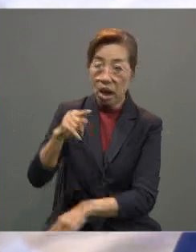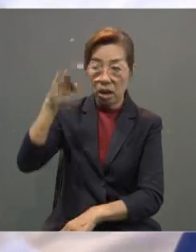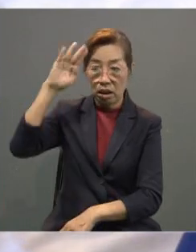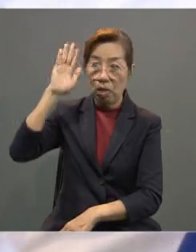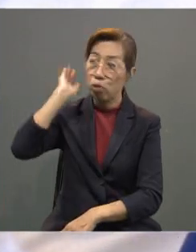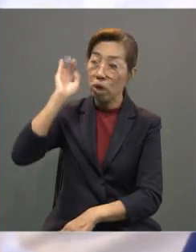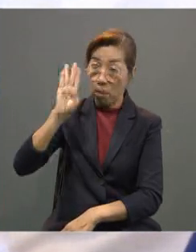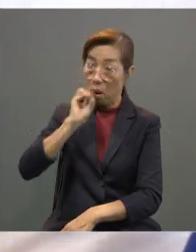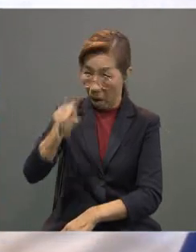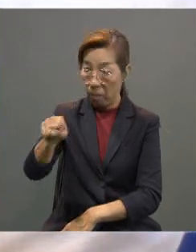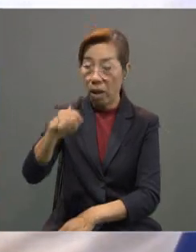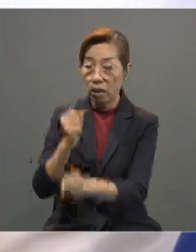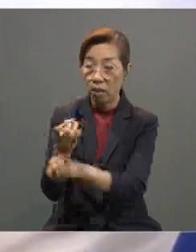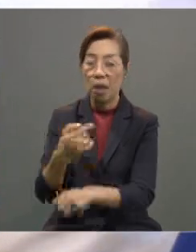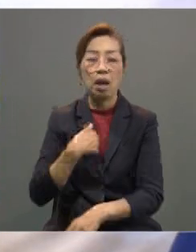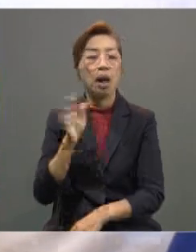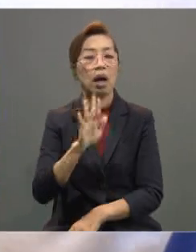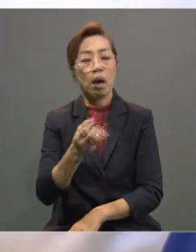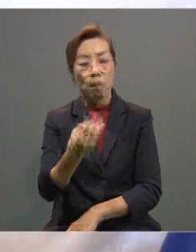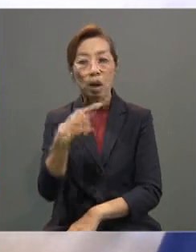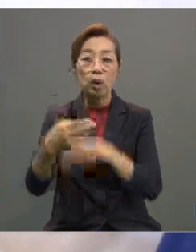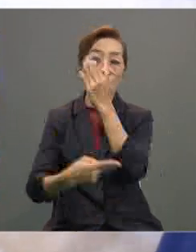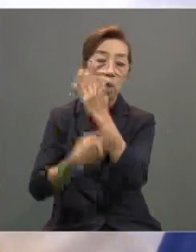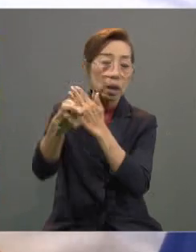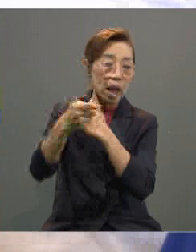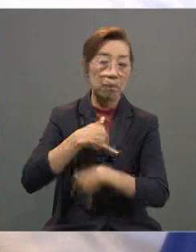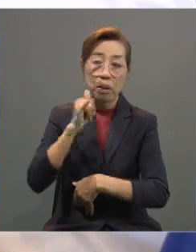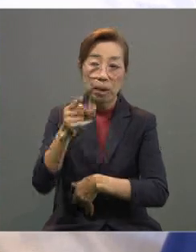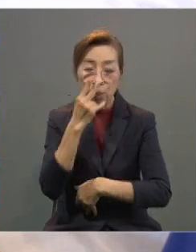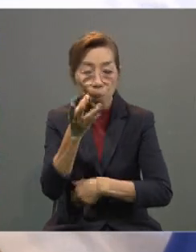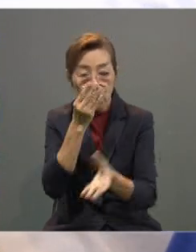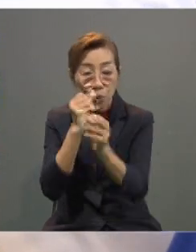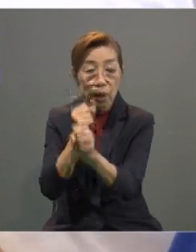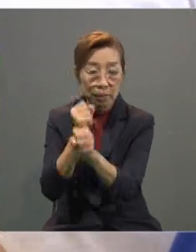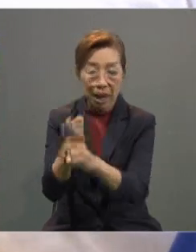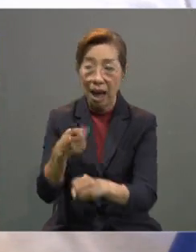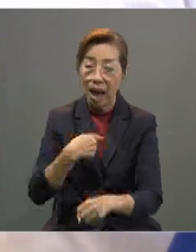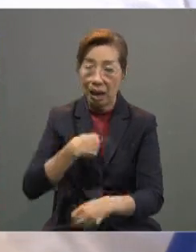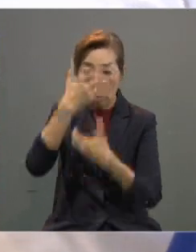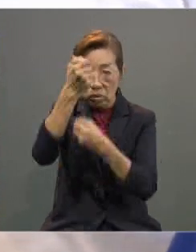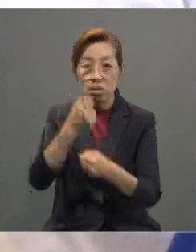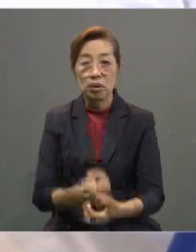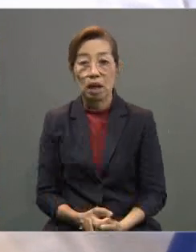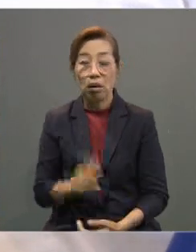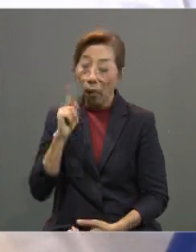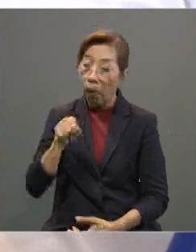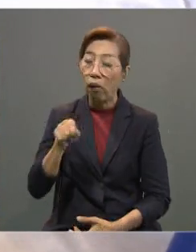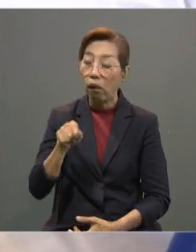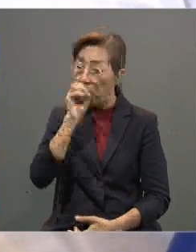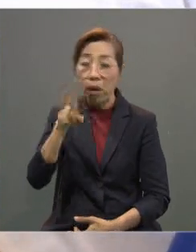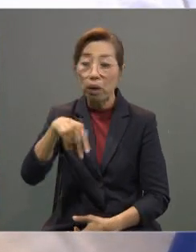ทำอะไรบ้าง อ๋อเขาบอกว่าให้ไปดูงานที่รีสอร์ทนะคะเราก็สนใจอะค่ะ พูดแค่นี้เลย